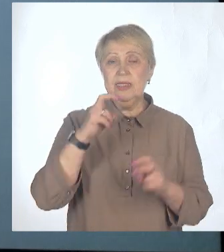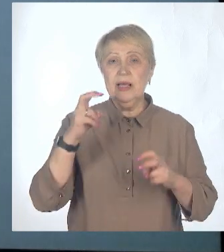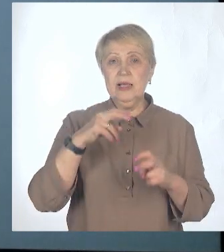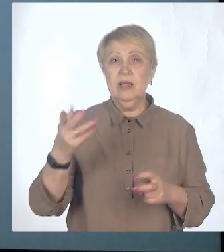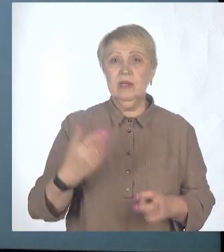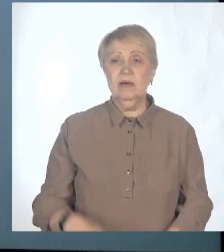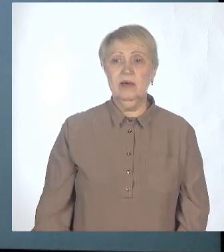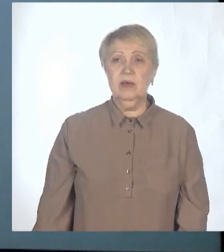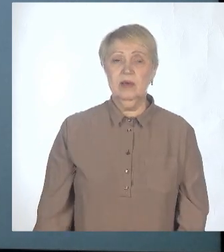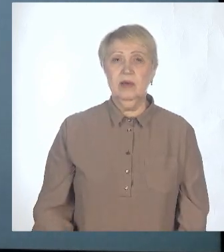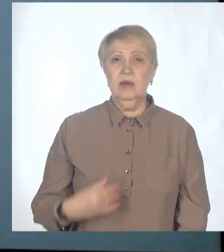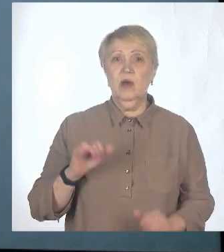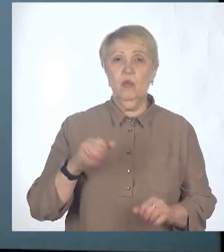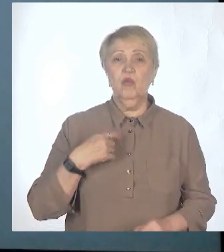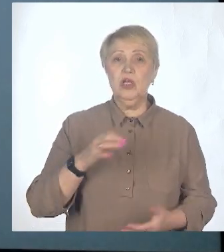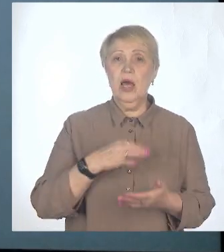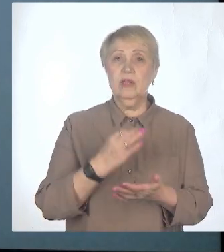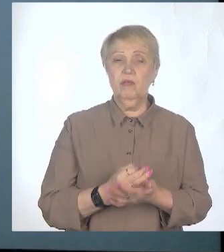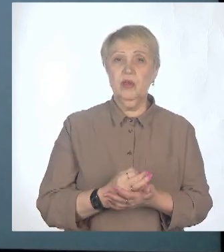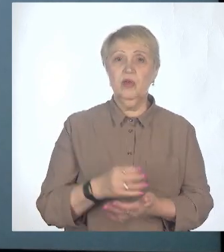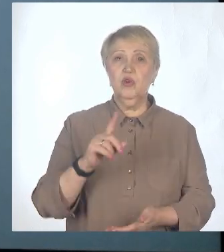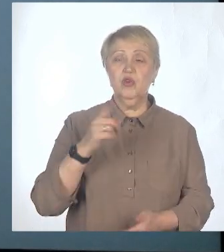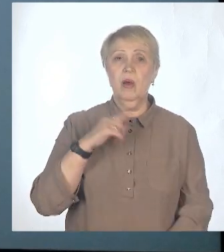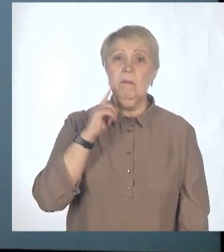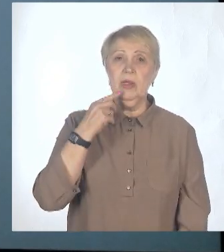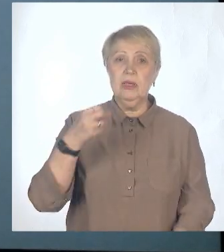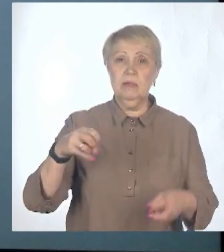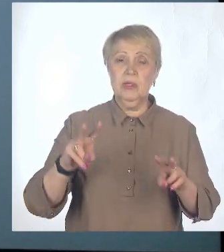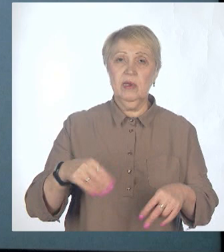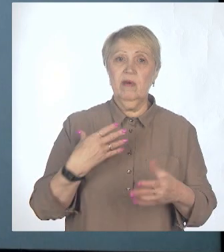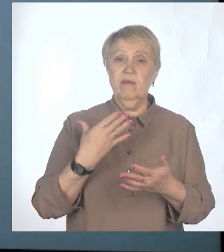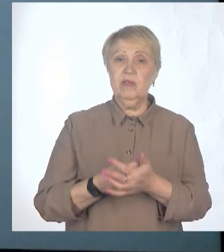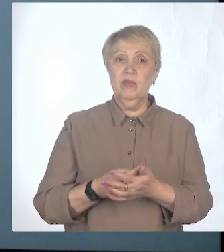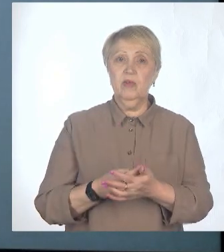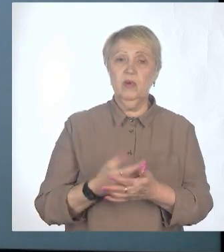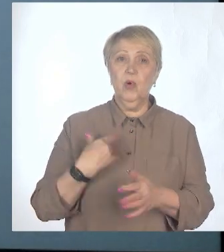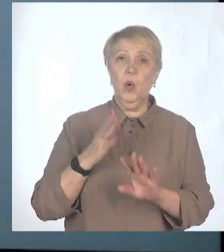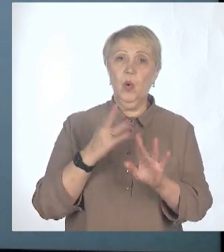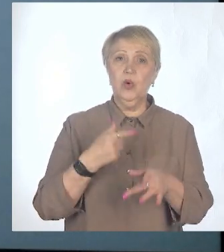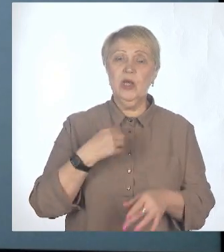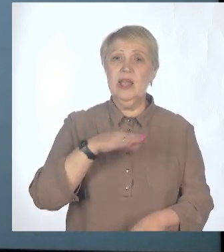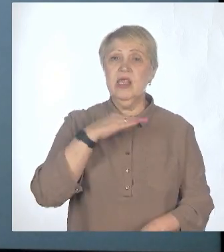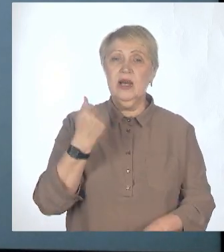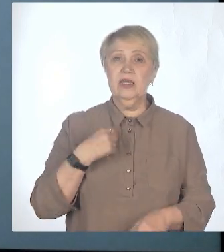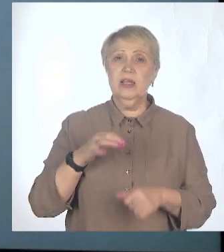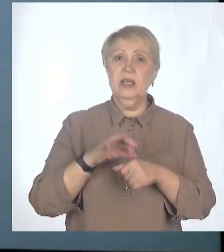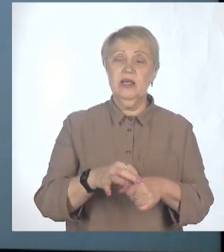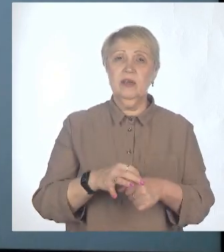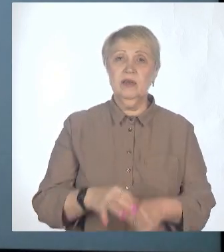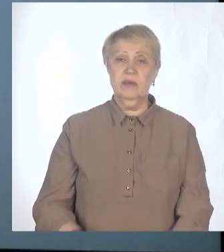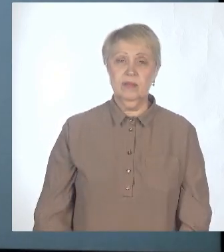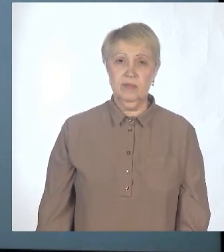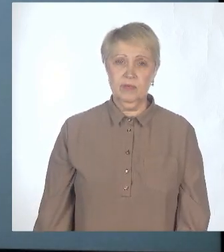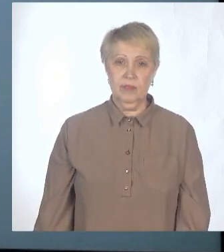нужно, с другой стороны, конечно, отметить и что молодые специалисты, в свою очередь, не хотят идти на открытые, например,